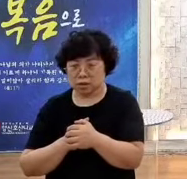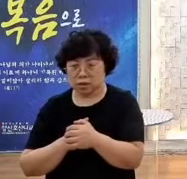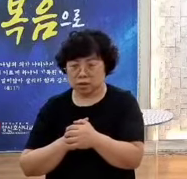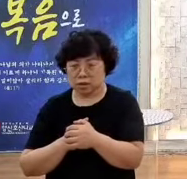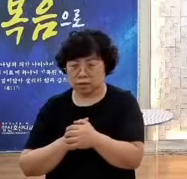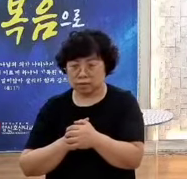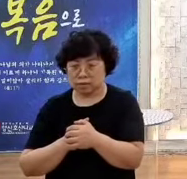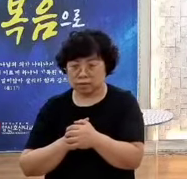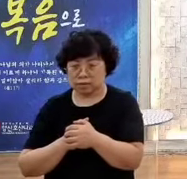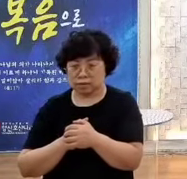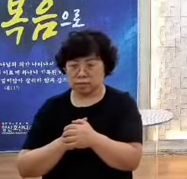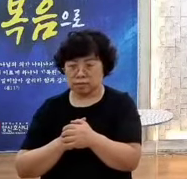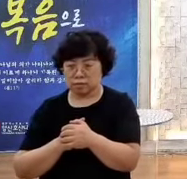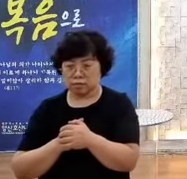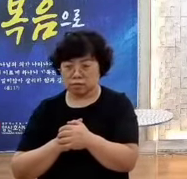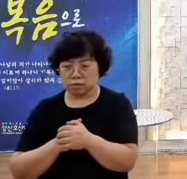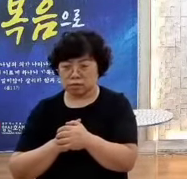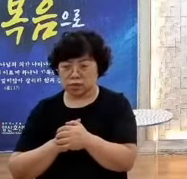귀한 메시지.